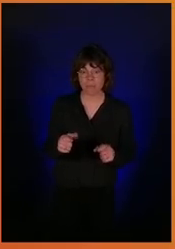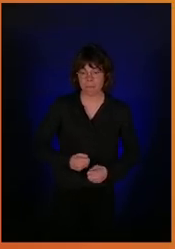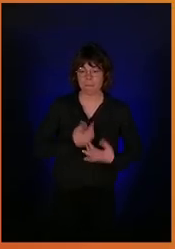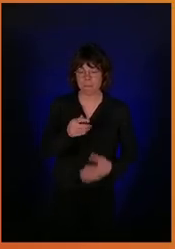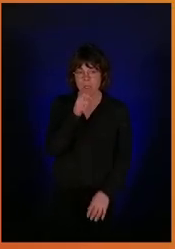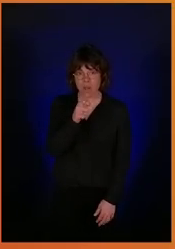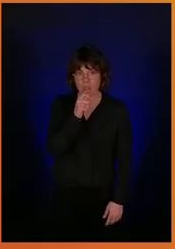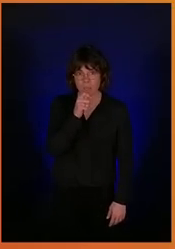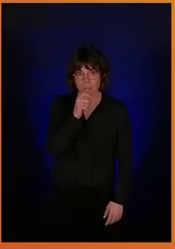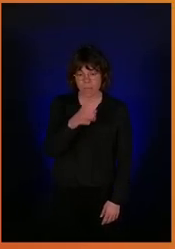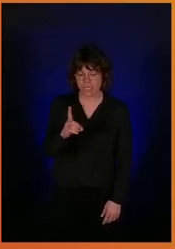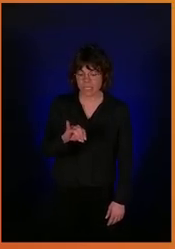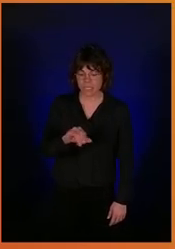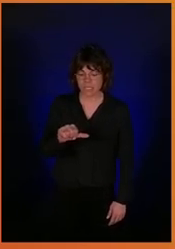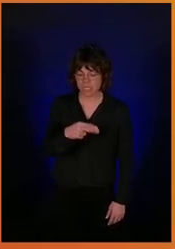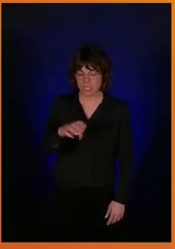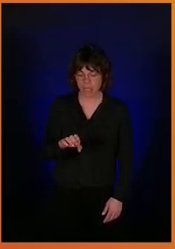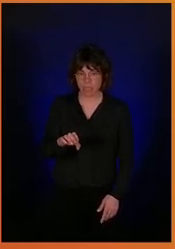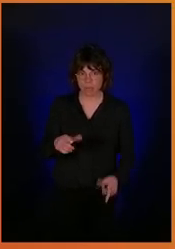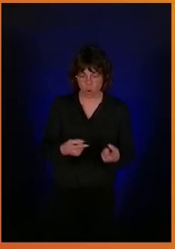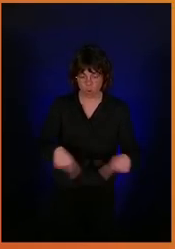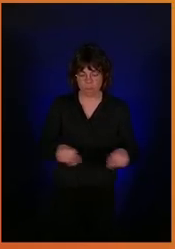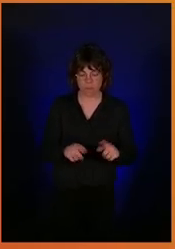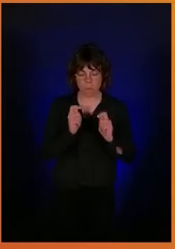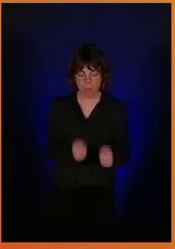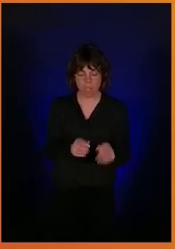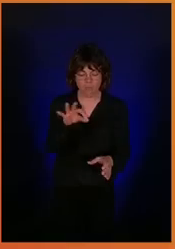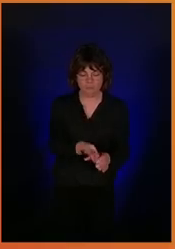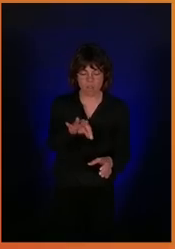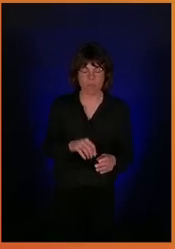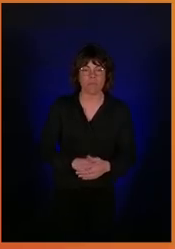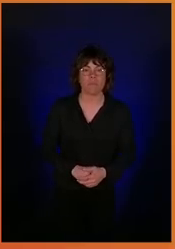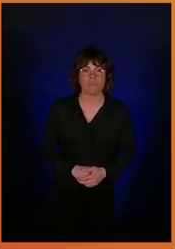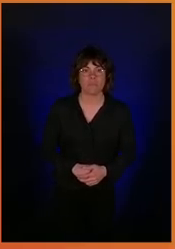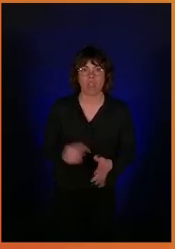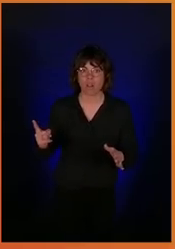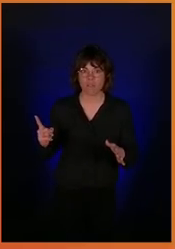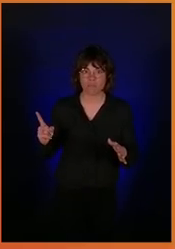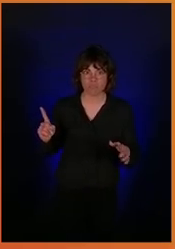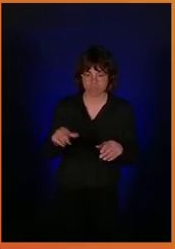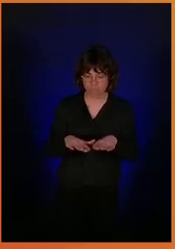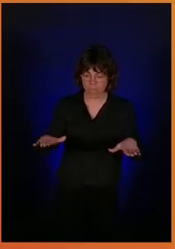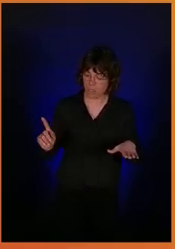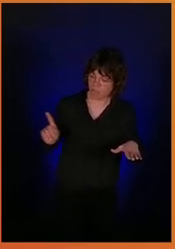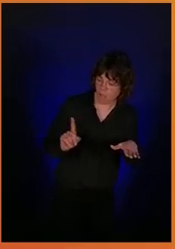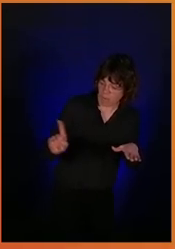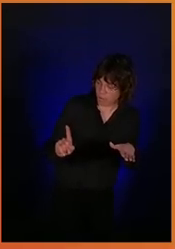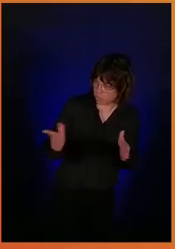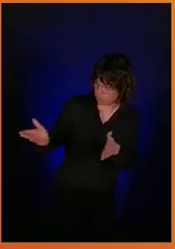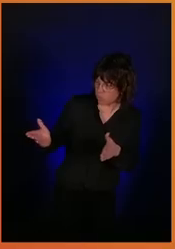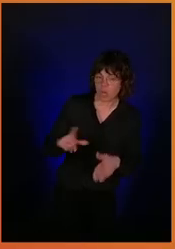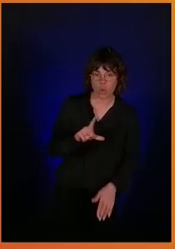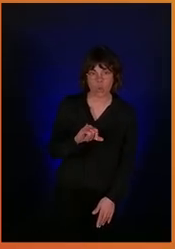On va passer la parole à Diane Grandchamp pour la commission mandat et vote. Je pense que Diane va arriver sur la scène. C'est